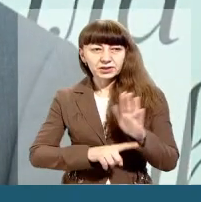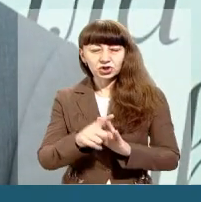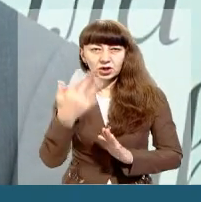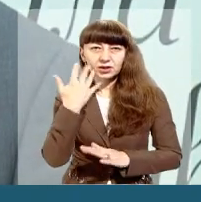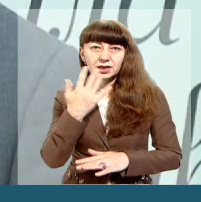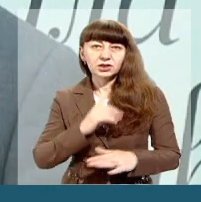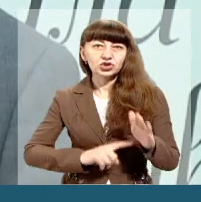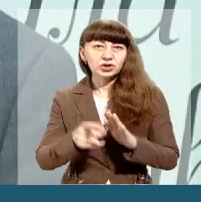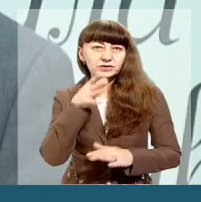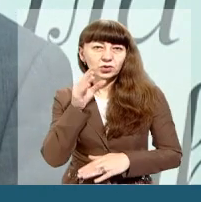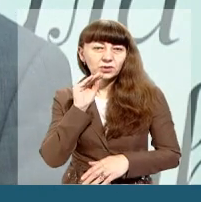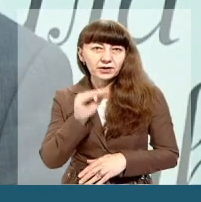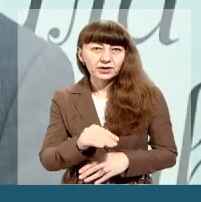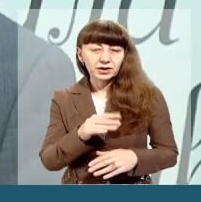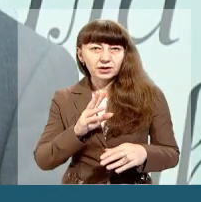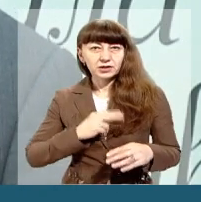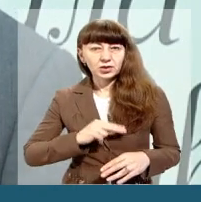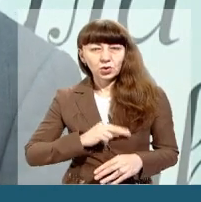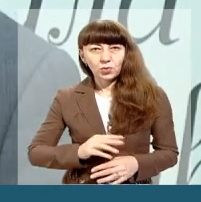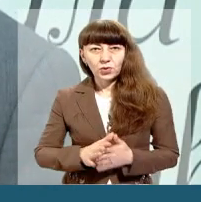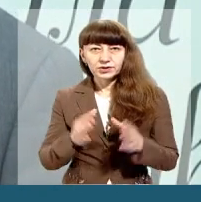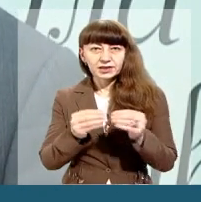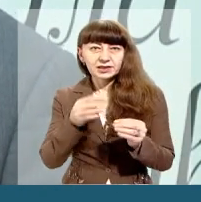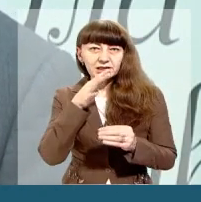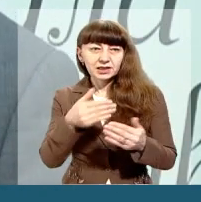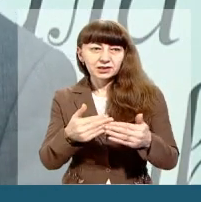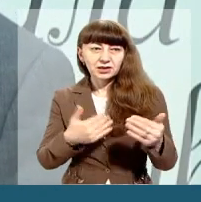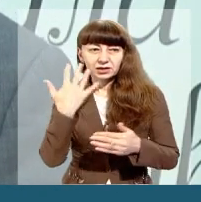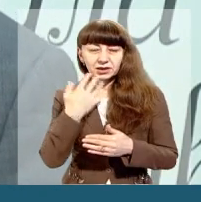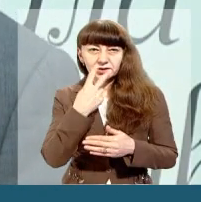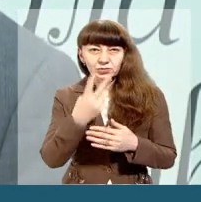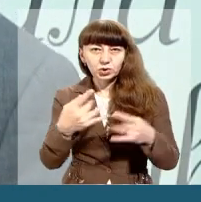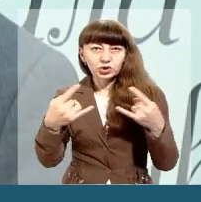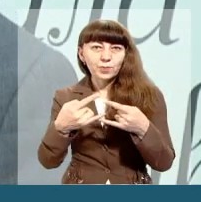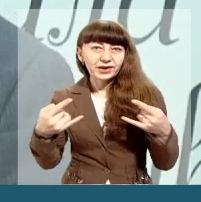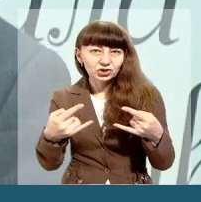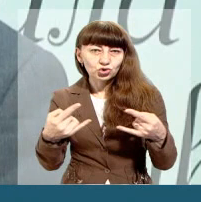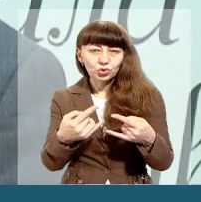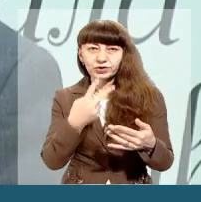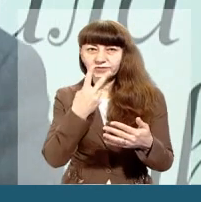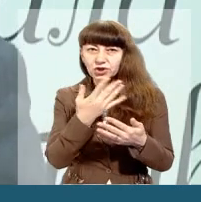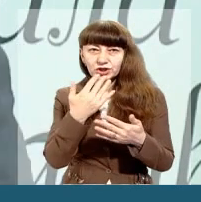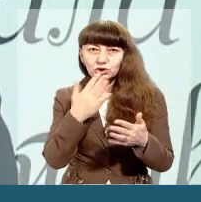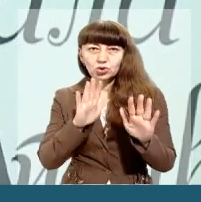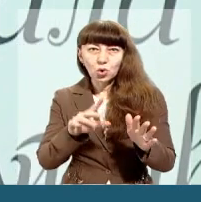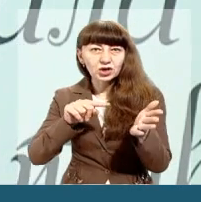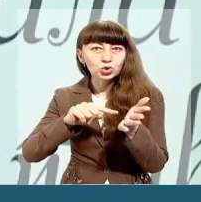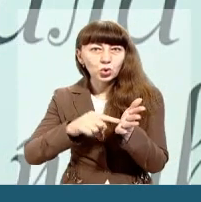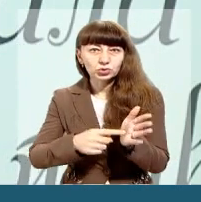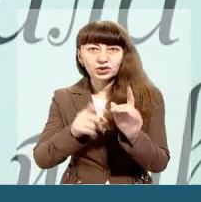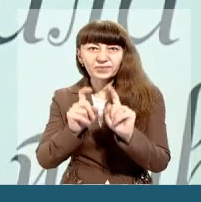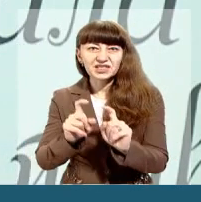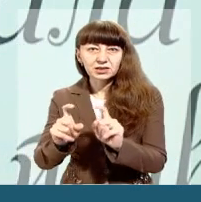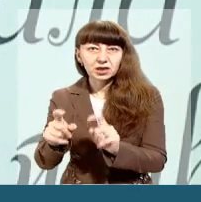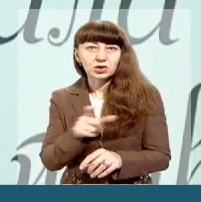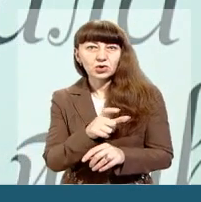начинал свою карьеру, более 10 лет назад, мой инструктор говорил, когда ты смотришь на монитор, ты видишь не только отметку. В этой отметке сидят люди.